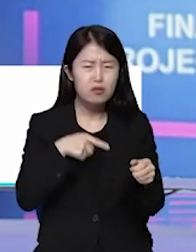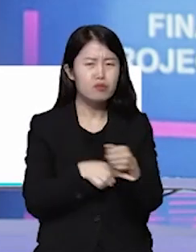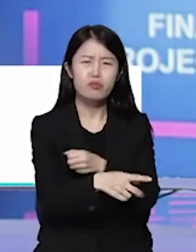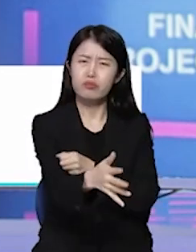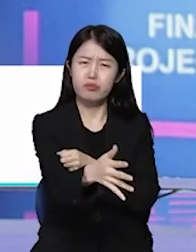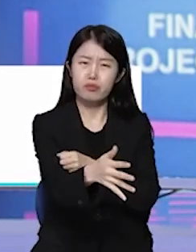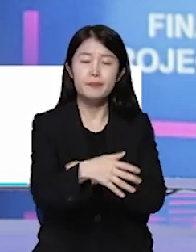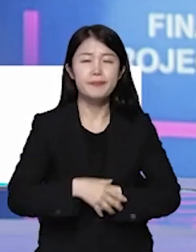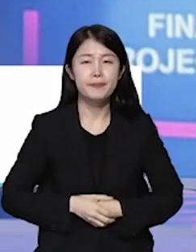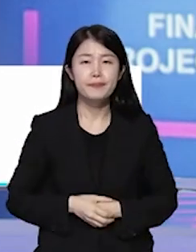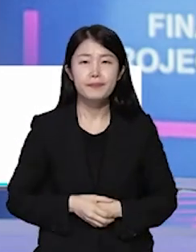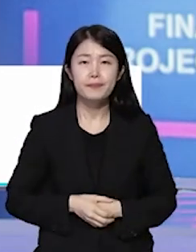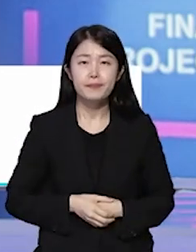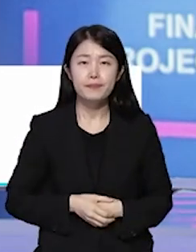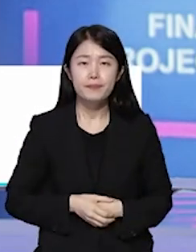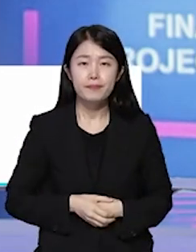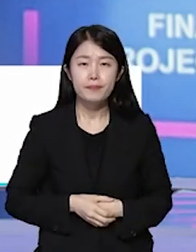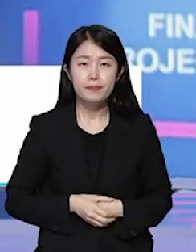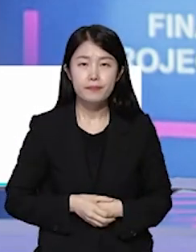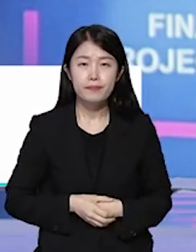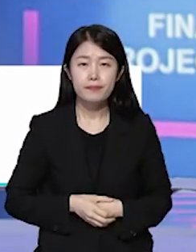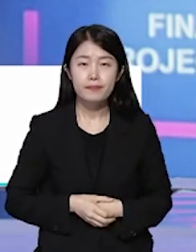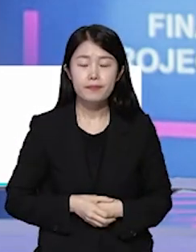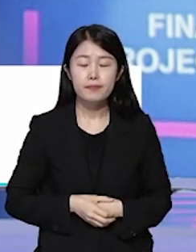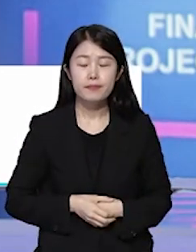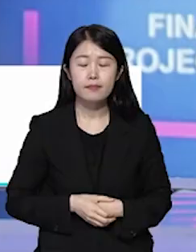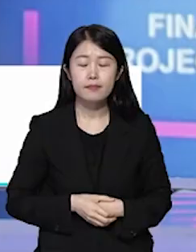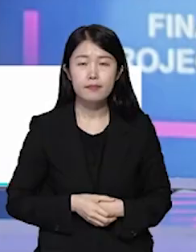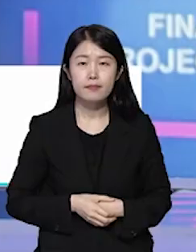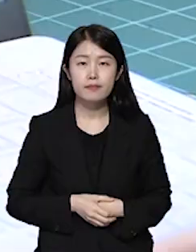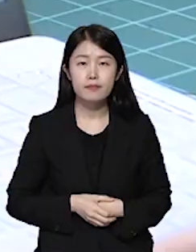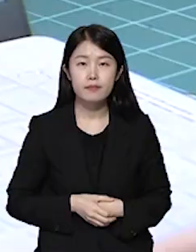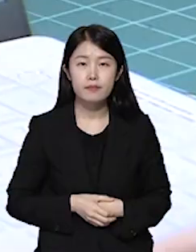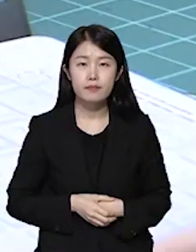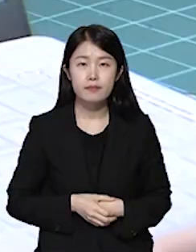나오고 있습니다. 고영민 기자가 보도합니다.